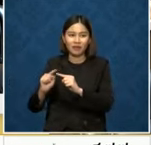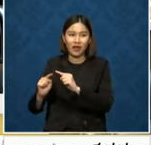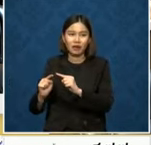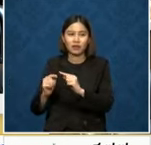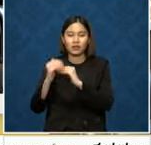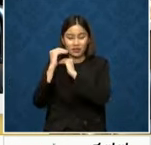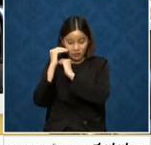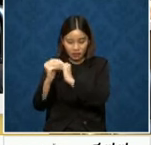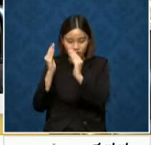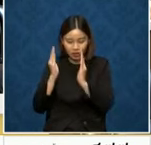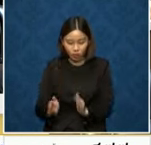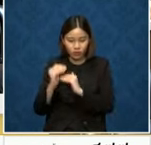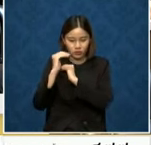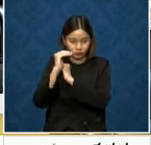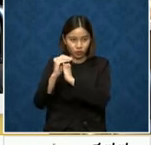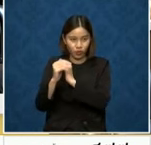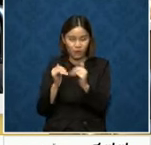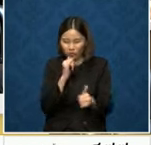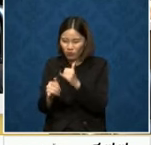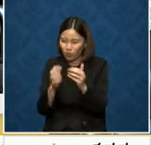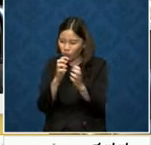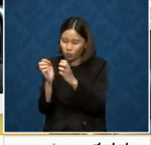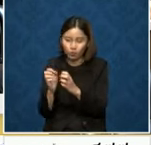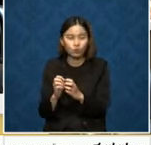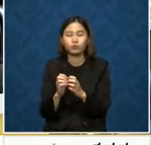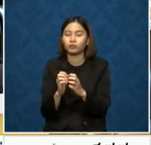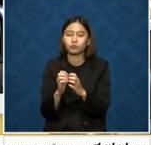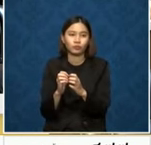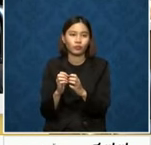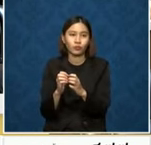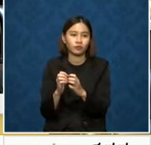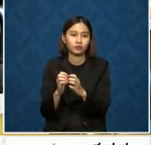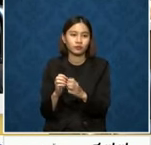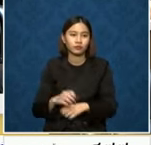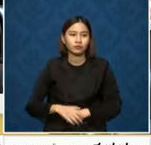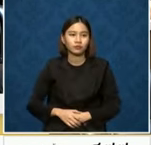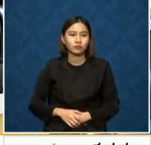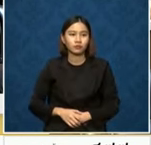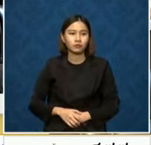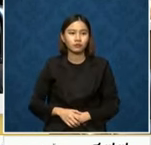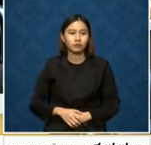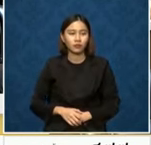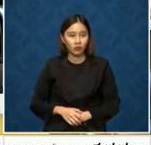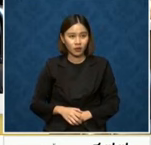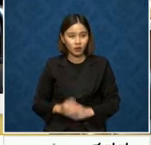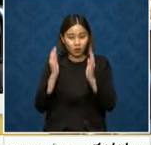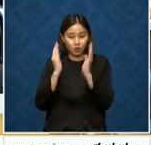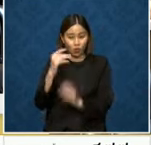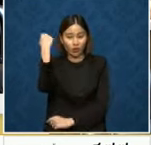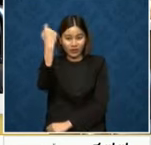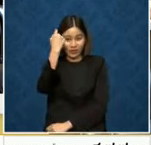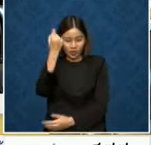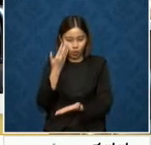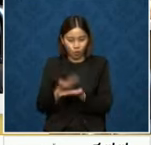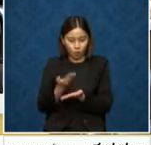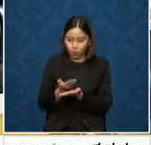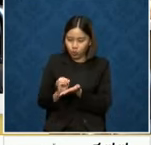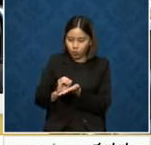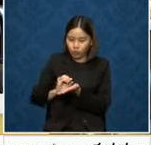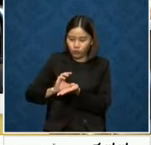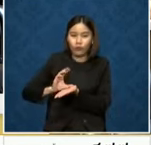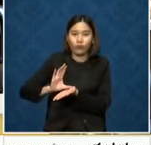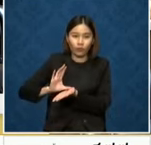นไม่ให้เข้าไปวุ่นวายในสิ่งที่เข้าไปได้เอานักท่องเที่ยวเนี่ยเขาเตรียมเงินมาแล้วท่านประธ